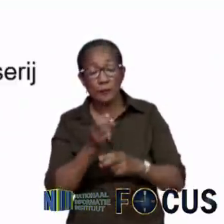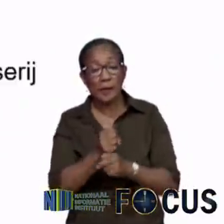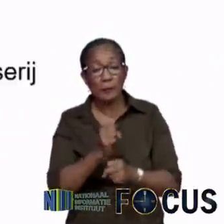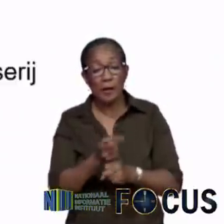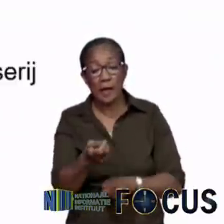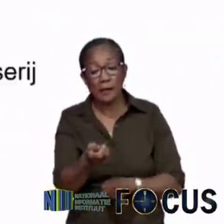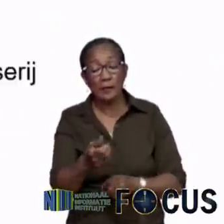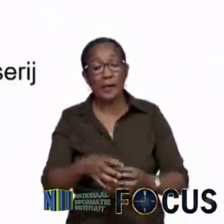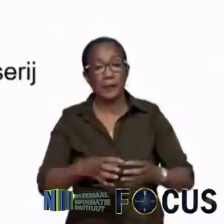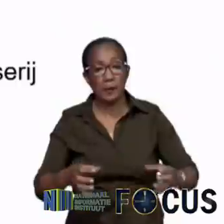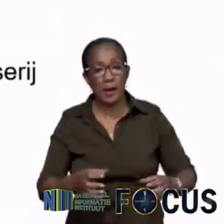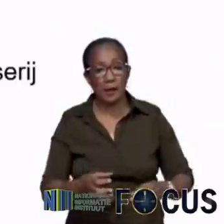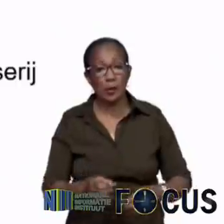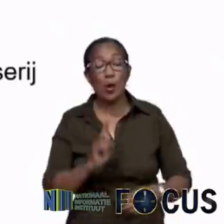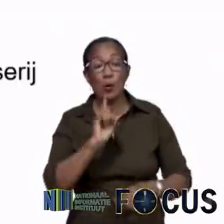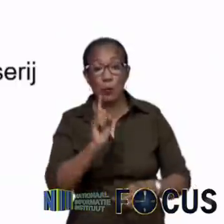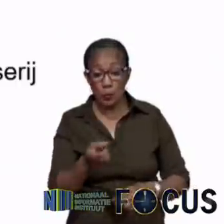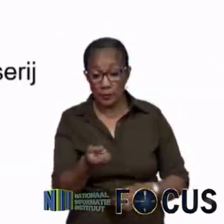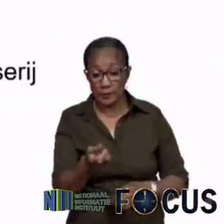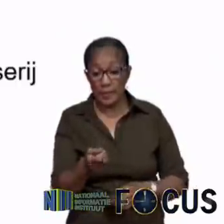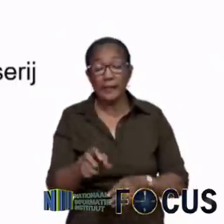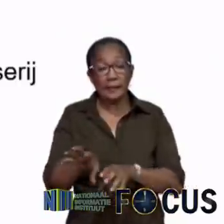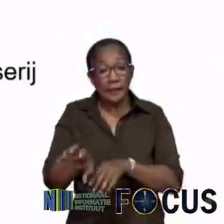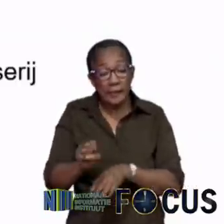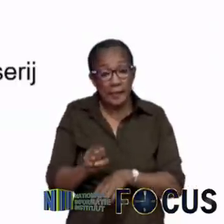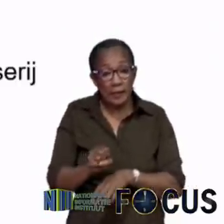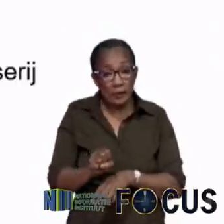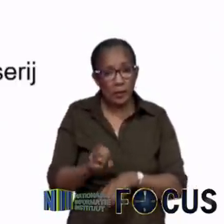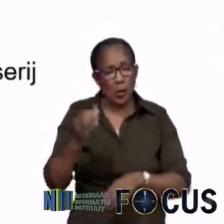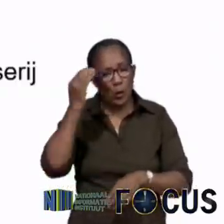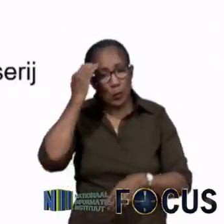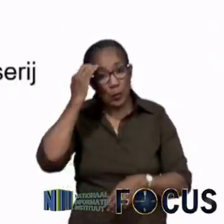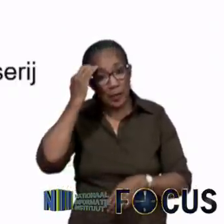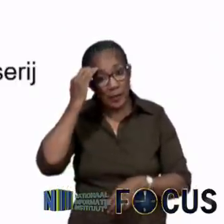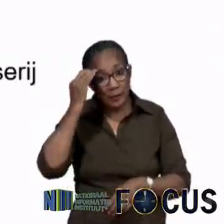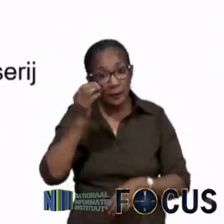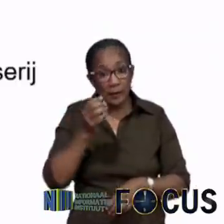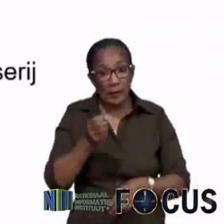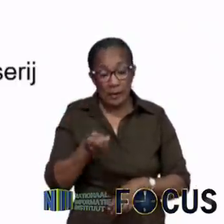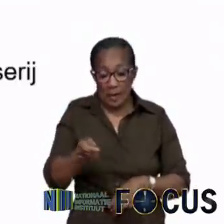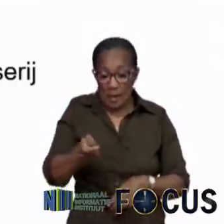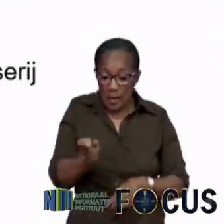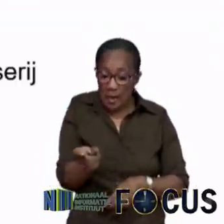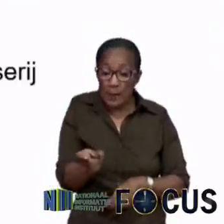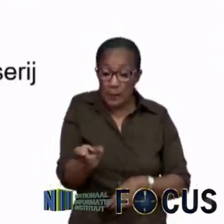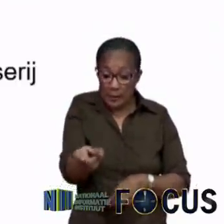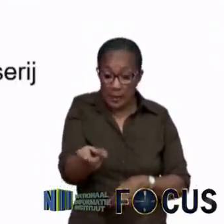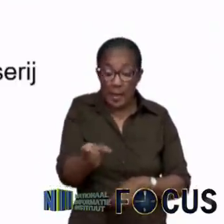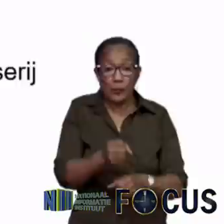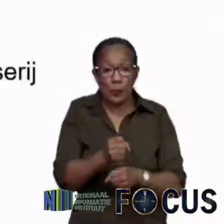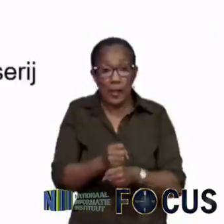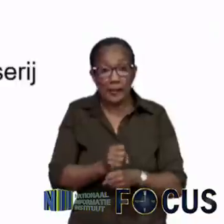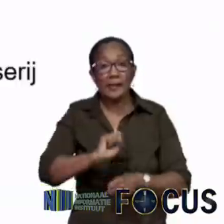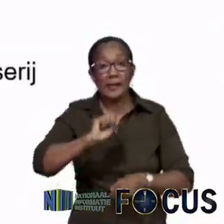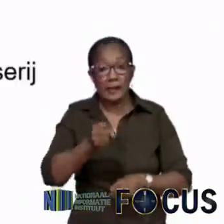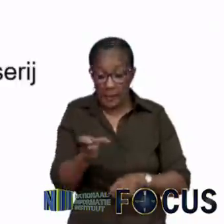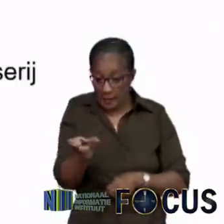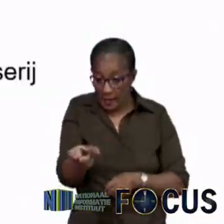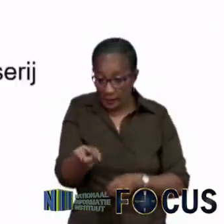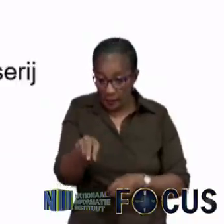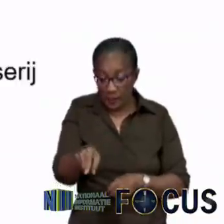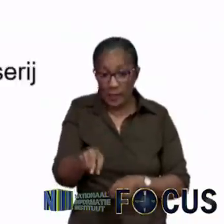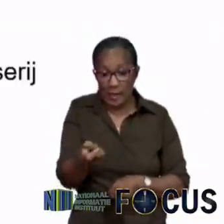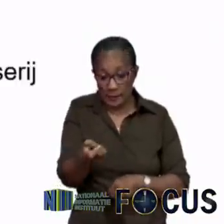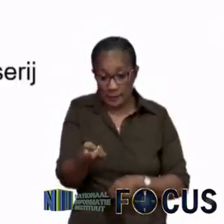abangi. If you take money, you sabi taki, ati yame roko, des na sona doro si, you can take your